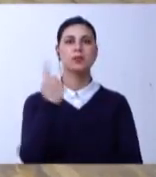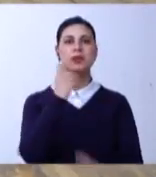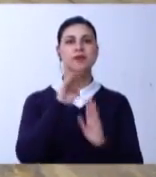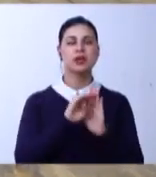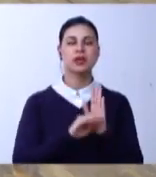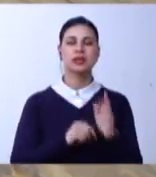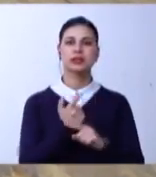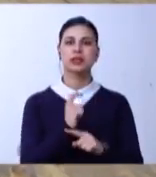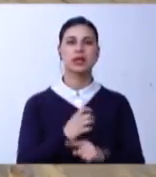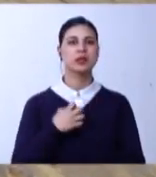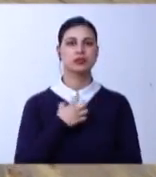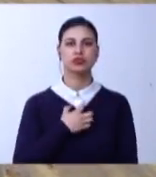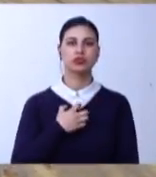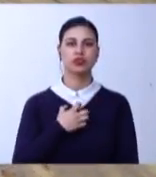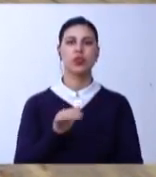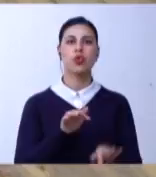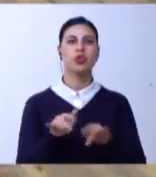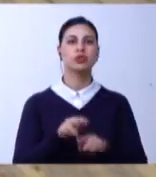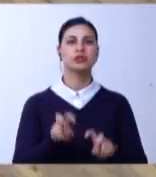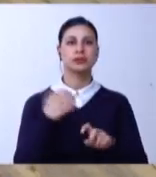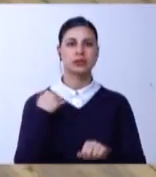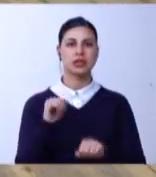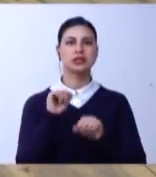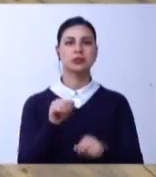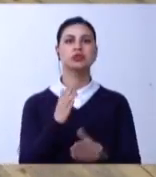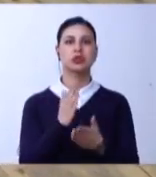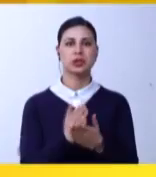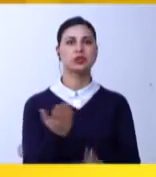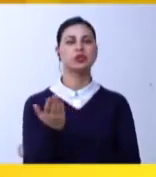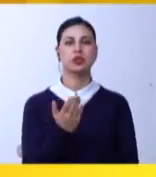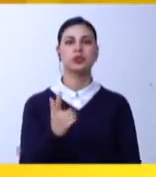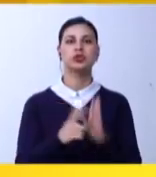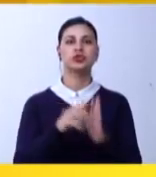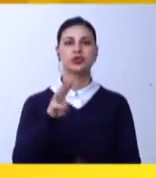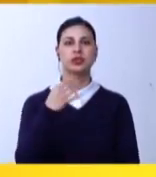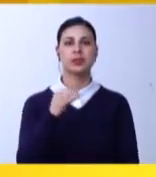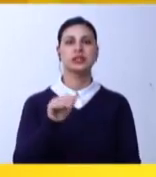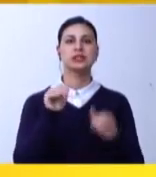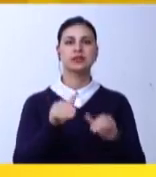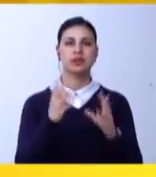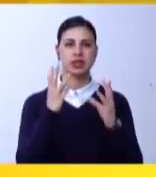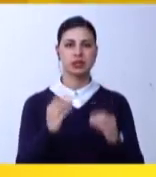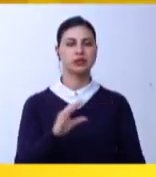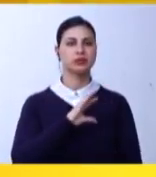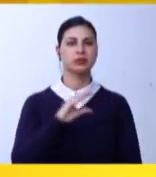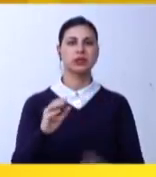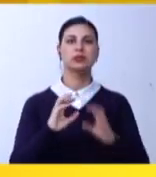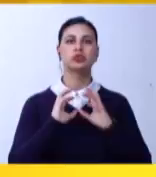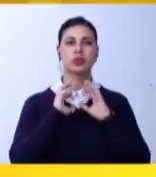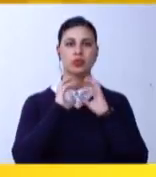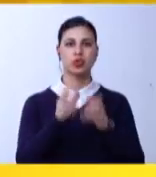მაუწყებელი არის ძალიან მნიშვნელოვანი ღონისძიების მხარდამჭერი, რომელიც 7 მაისს, ანუ კვირას, მთელ